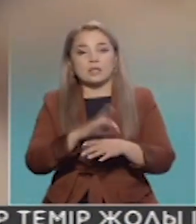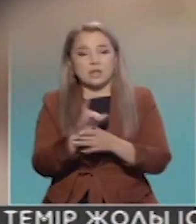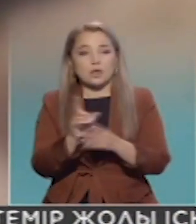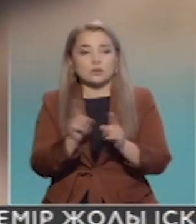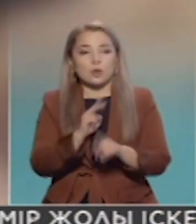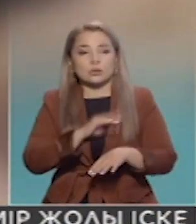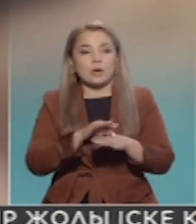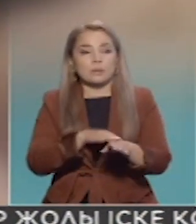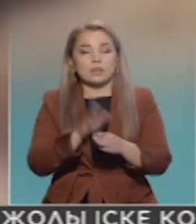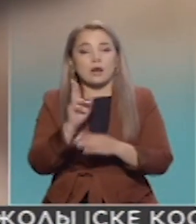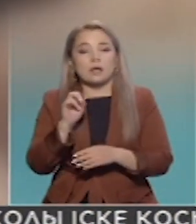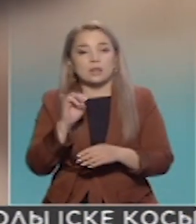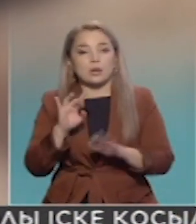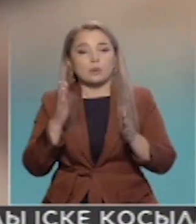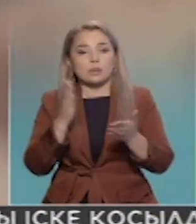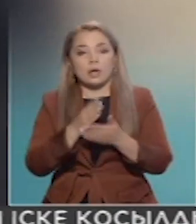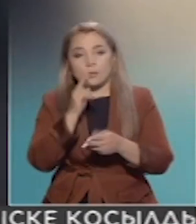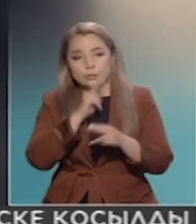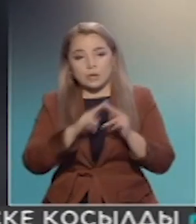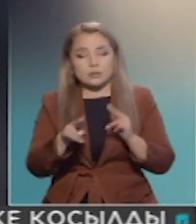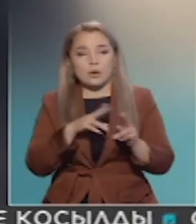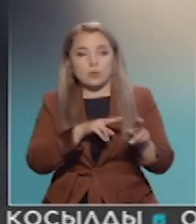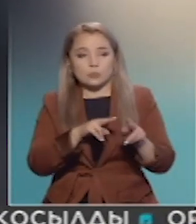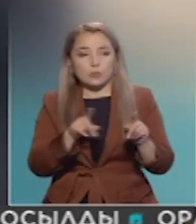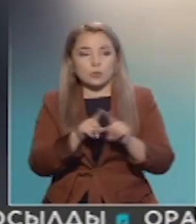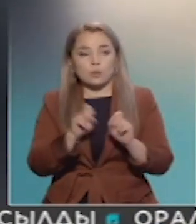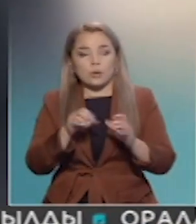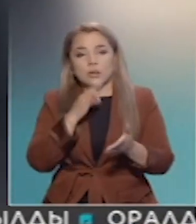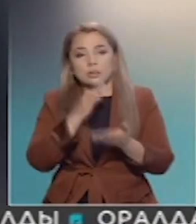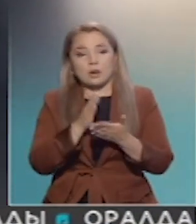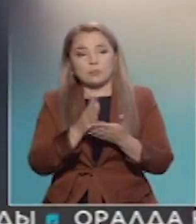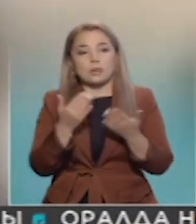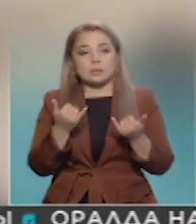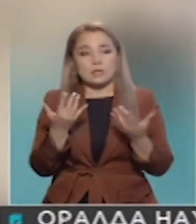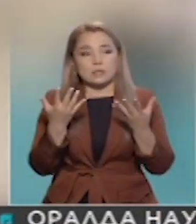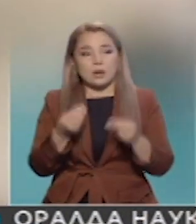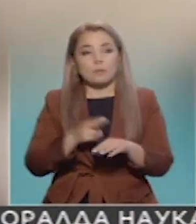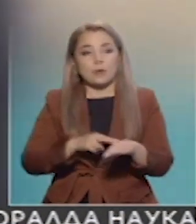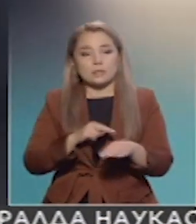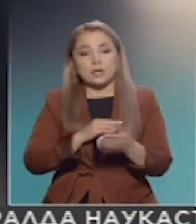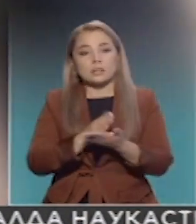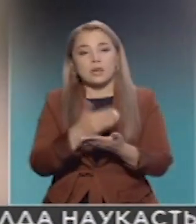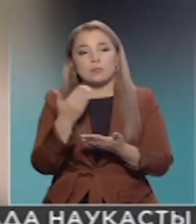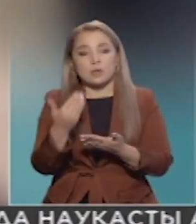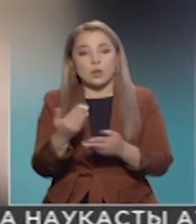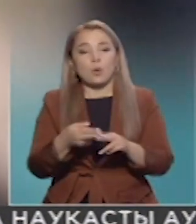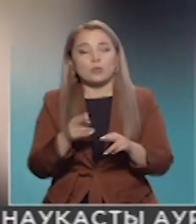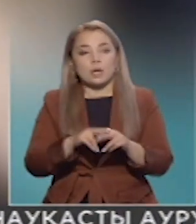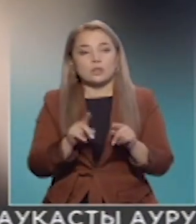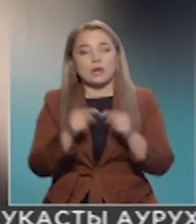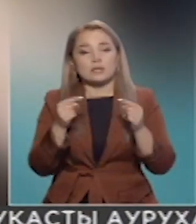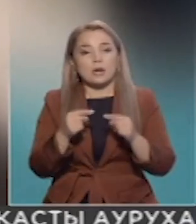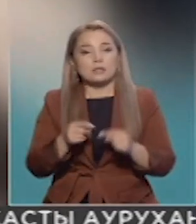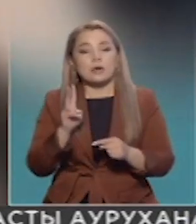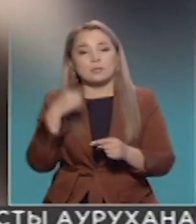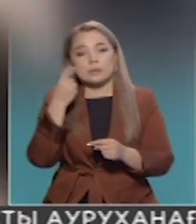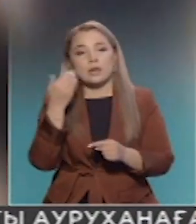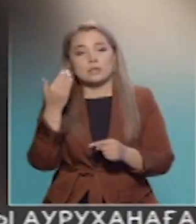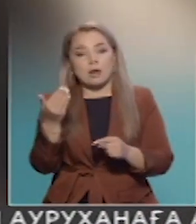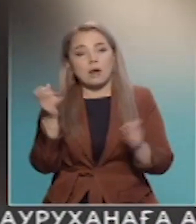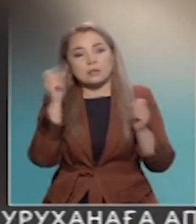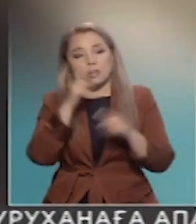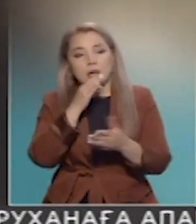шыққан. Бұл қаңтар оқиғасы кезінде жоғалған қару-жарақ болуы да мүмкін. Қазіргі таңда полиция қызметкерлері олардың нақты кімге тиесілі